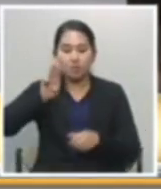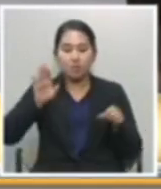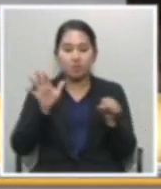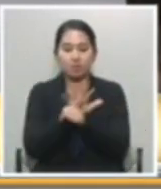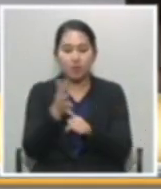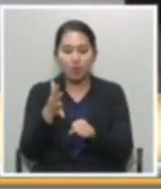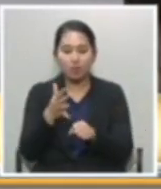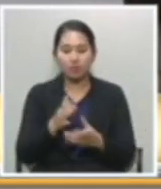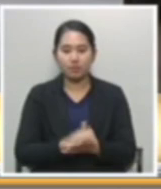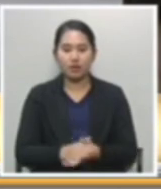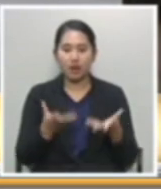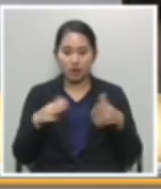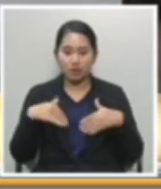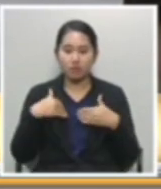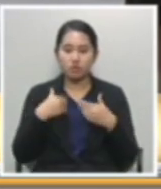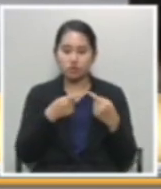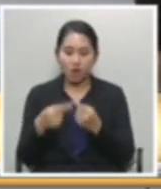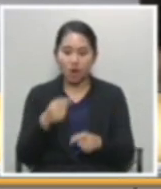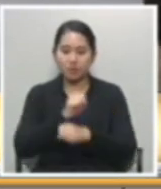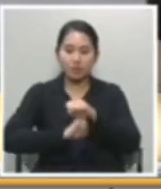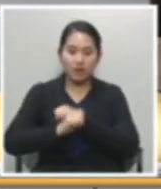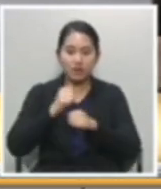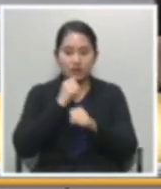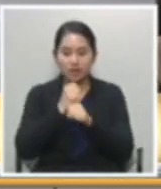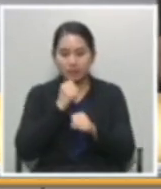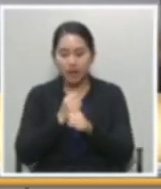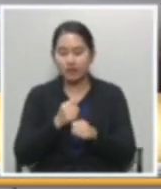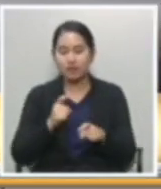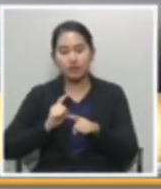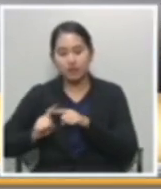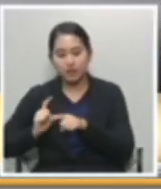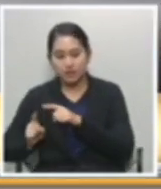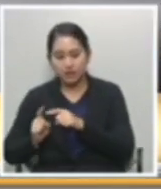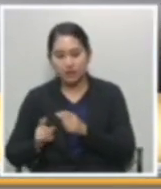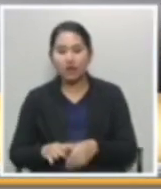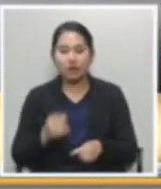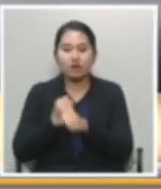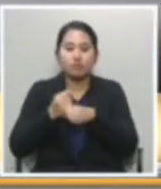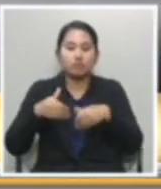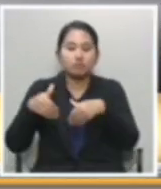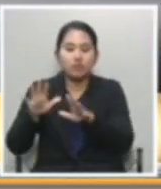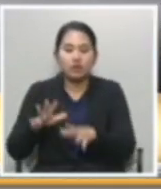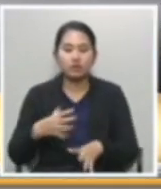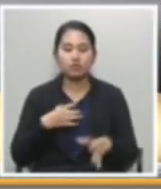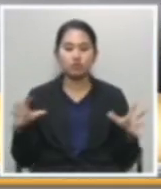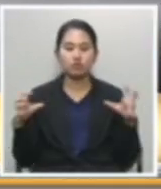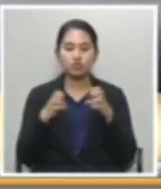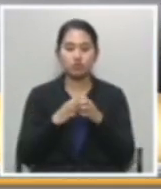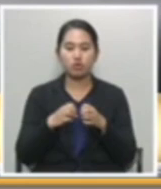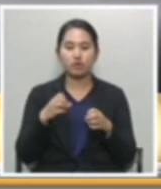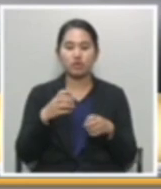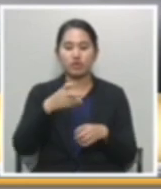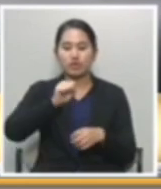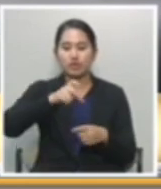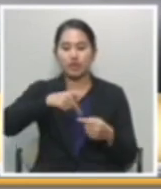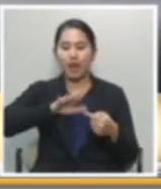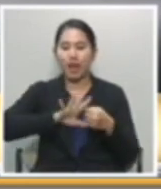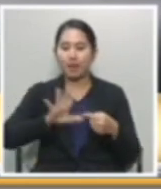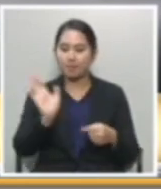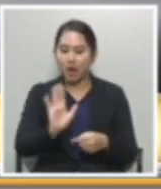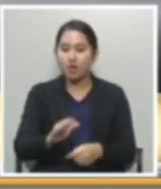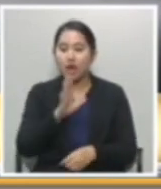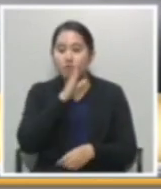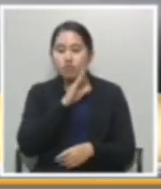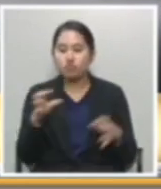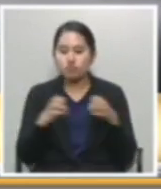ครับแล้วมาทำนู่นทำนี่อย่างที่ผมกราบเรียนแล้วไงว่าทำก็ทำไปอย่ามาเกี่ยวข้องกับสภาถ้าเกี่ยวข้องสภาเมื่อ